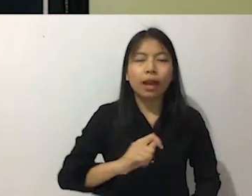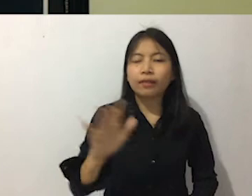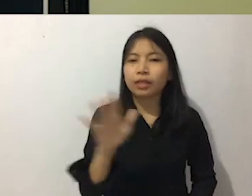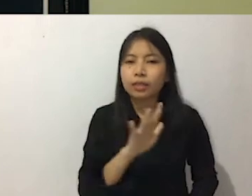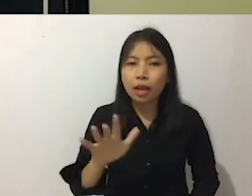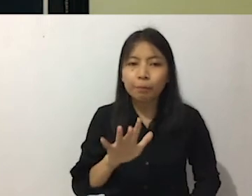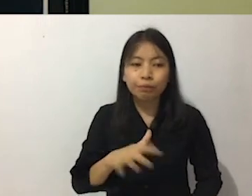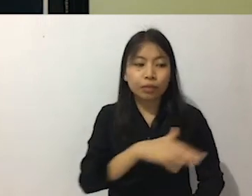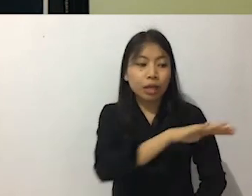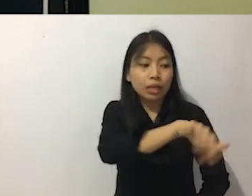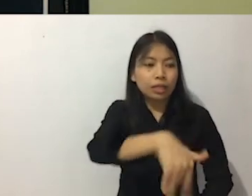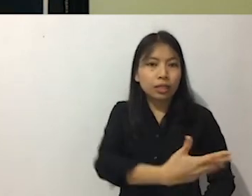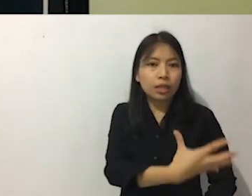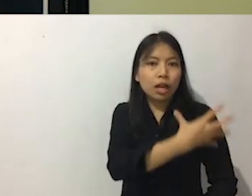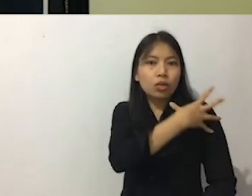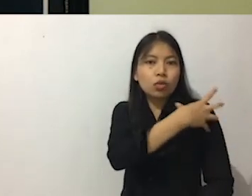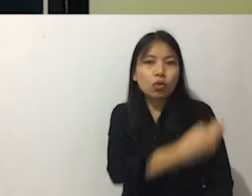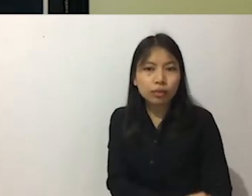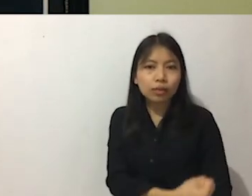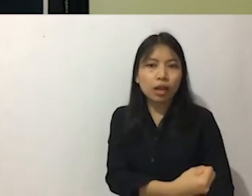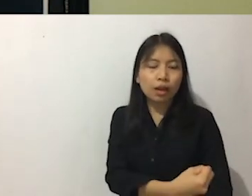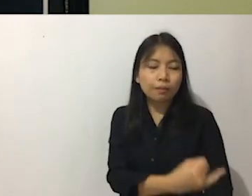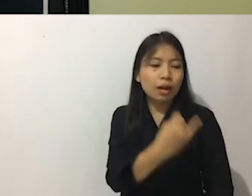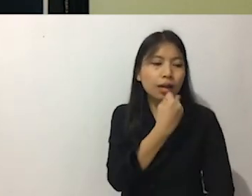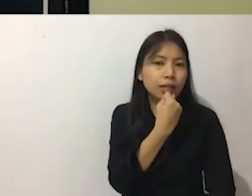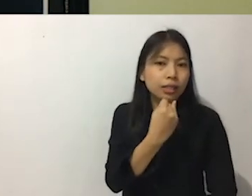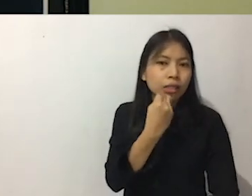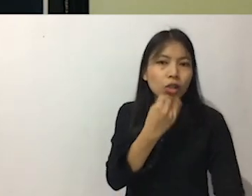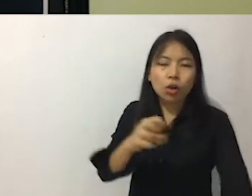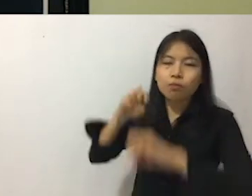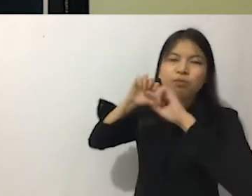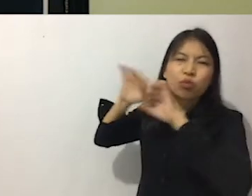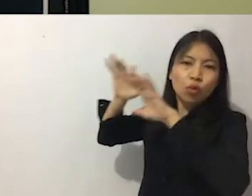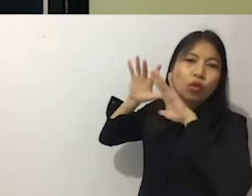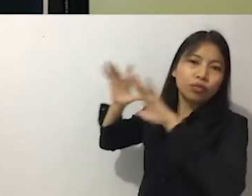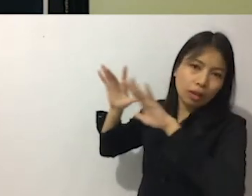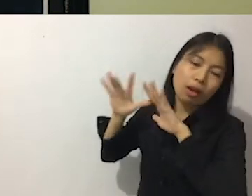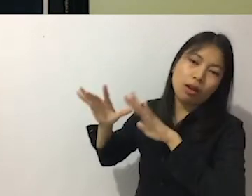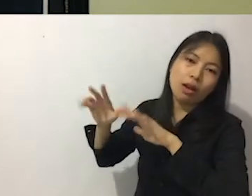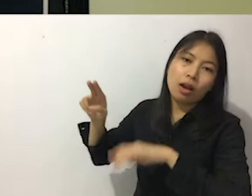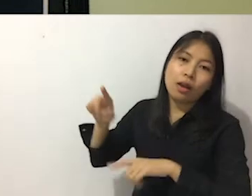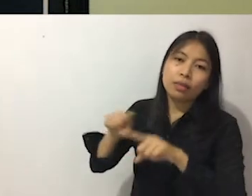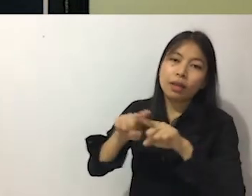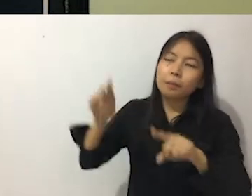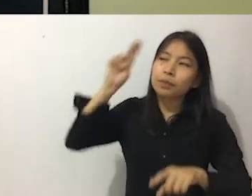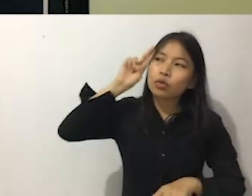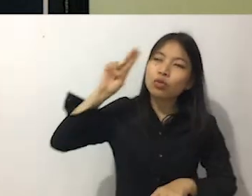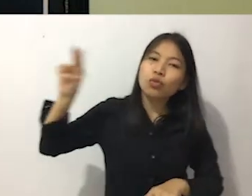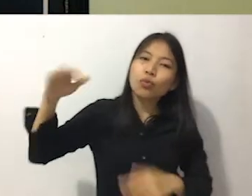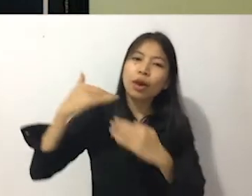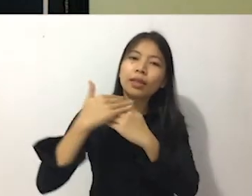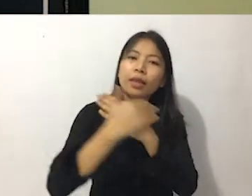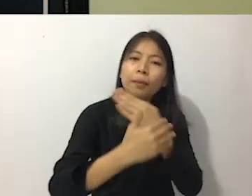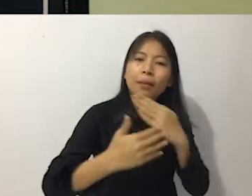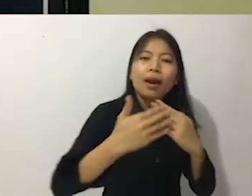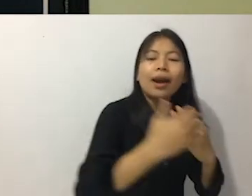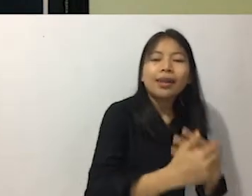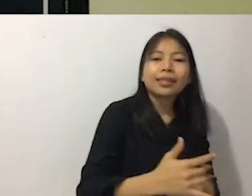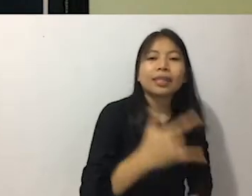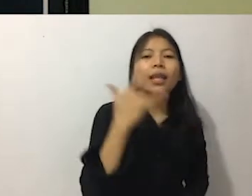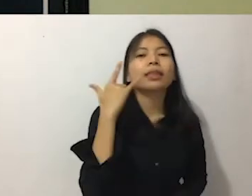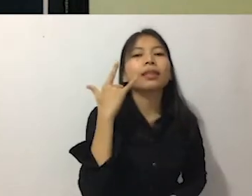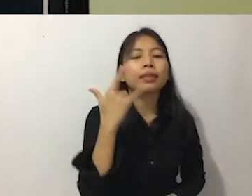pada waktu Israel memberontak, Tuhan tetap mengasihi mereka di dalam